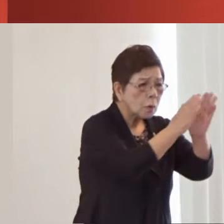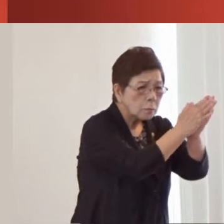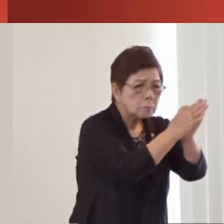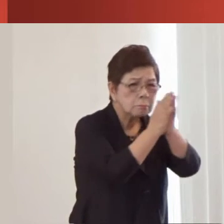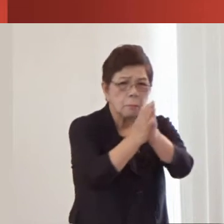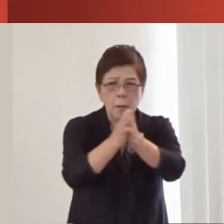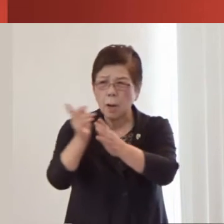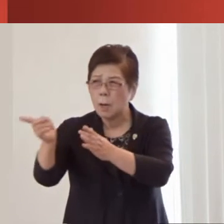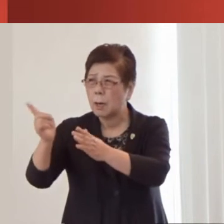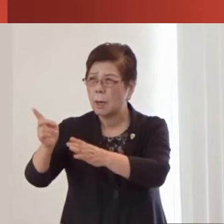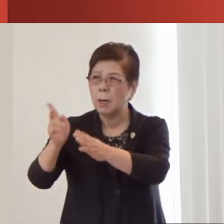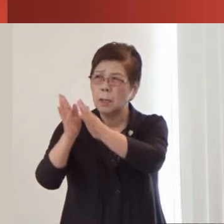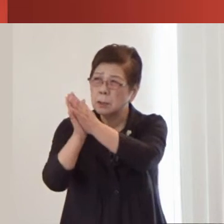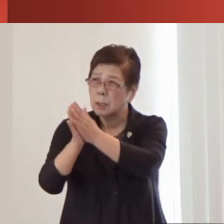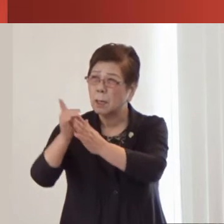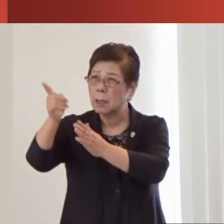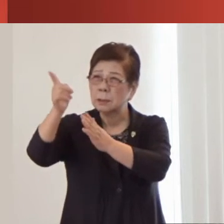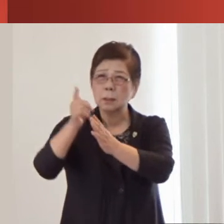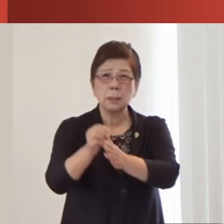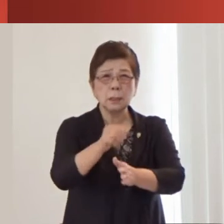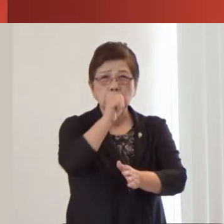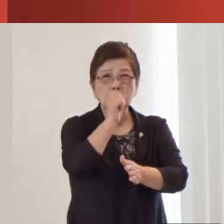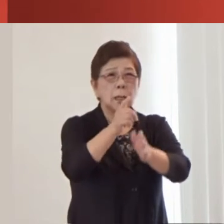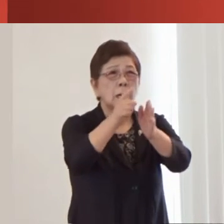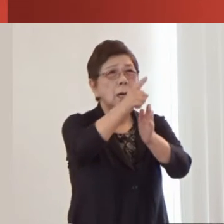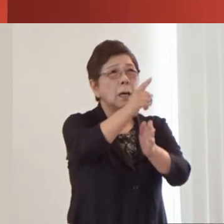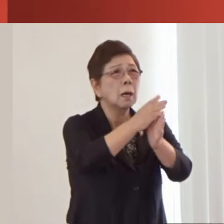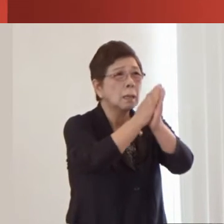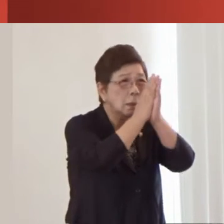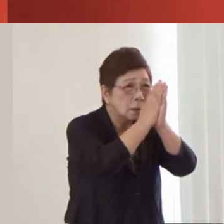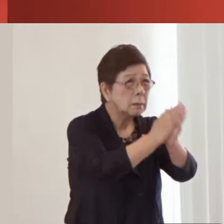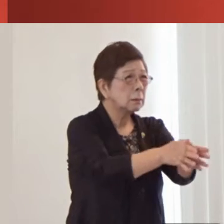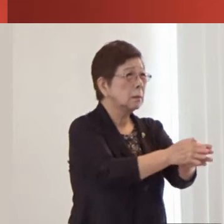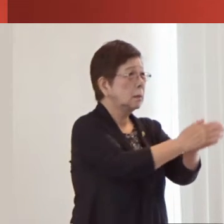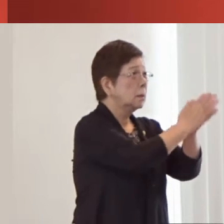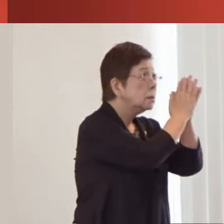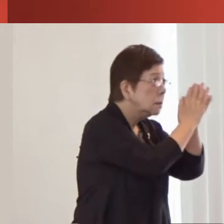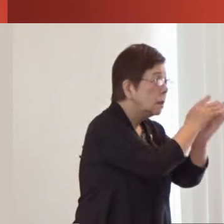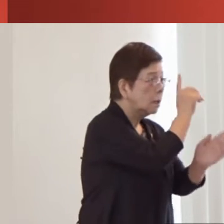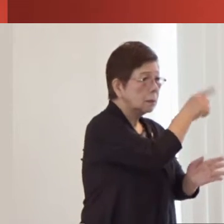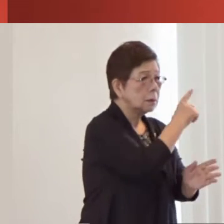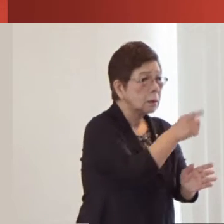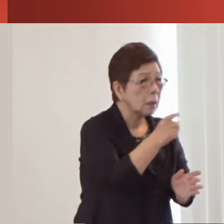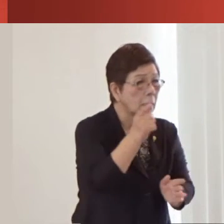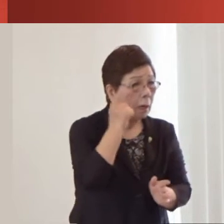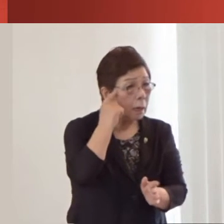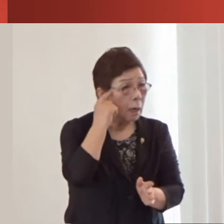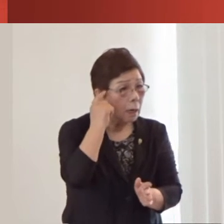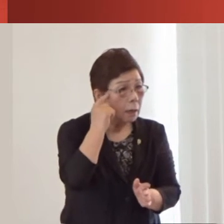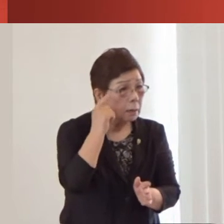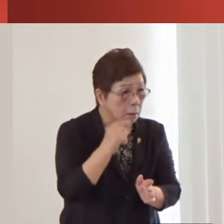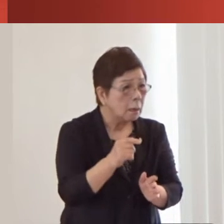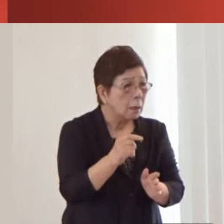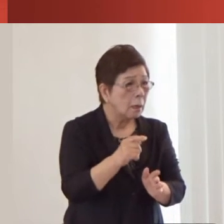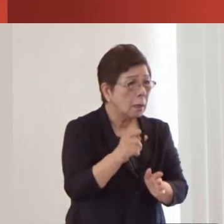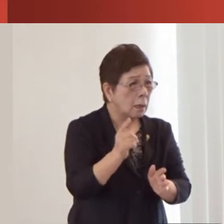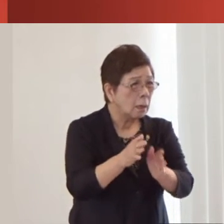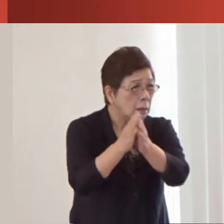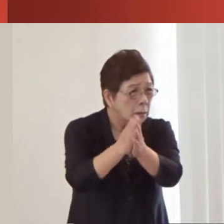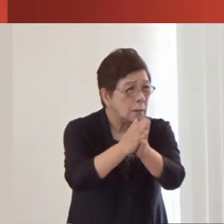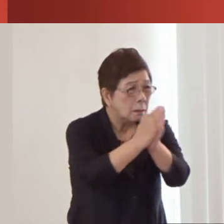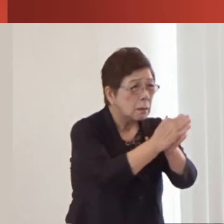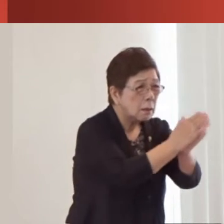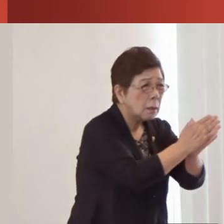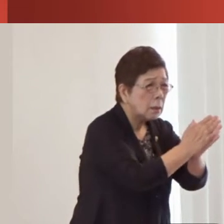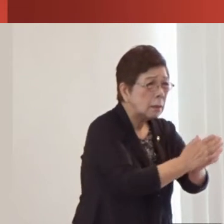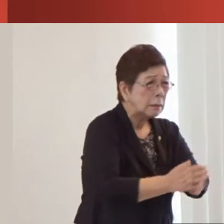の明らかに他の宗教と違うところは、人間がどれだけ頑張っても修行をしても痛い目にあっ